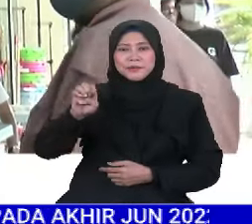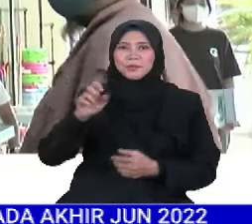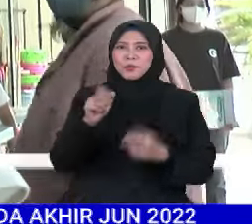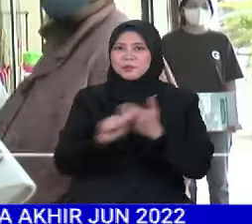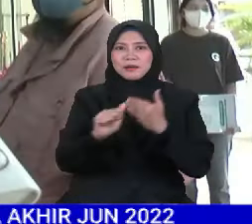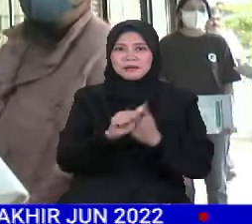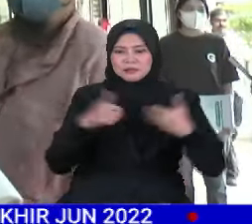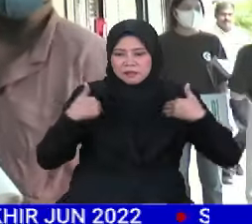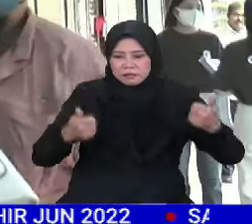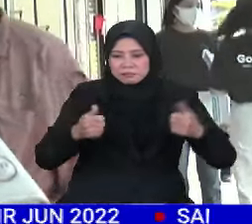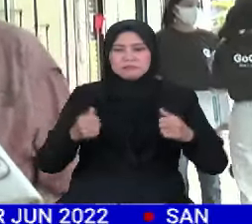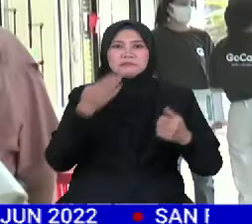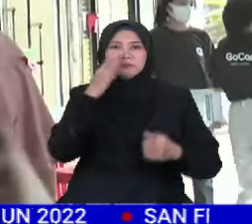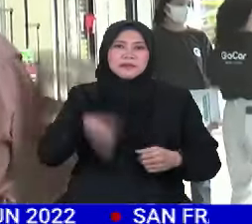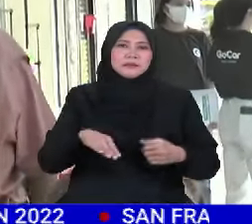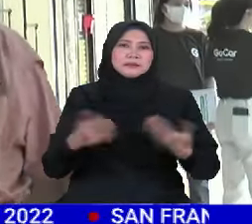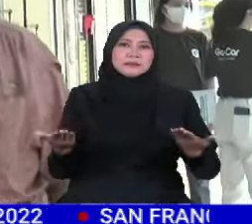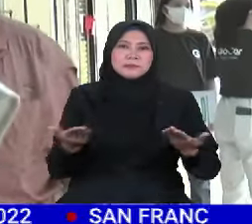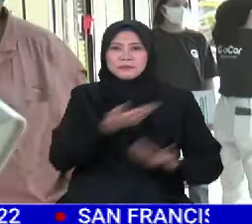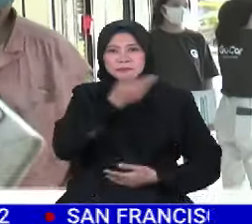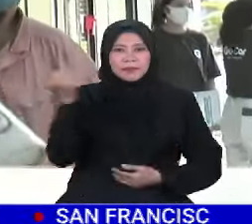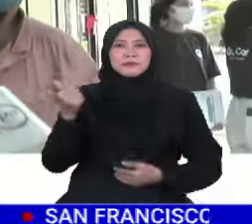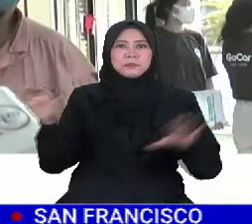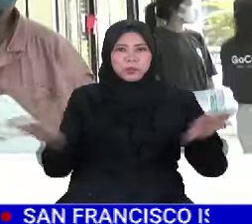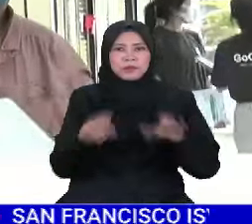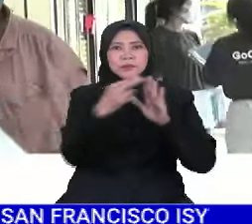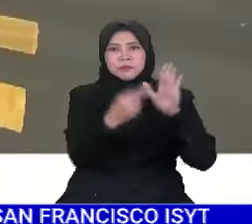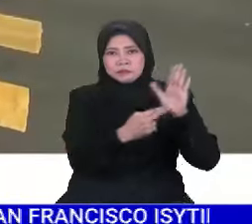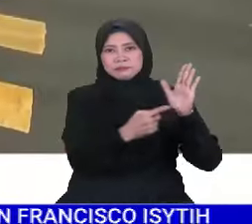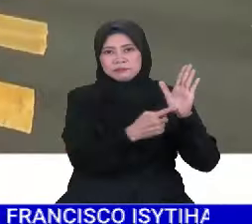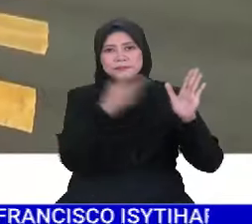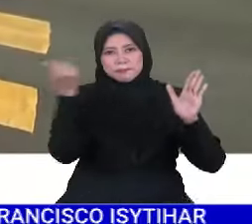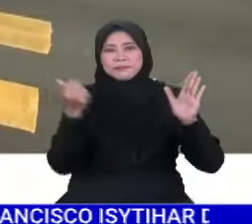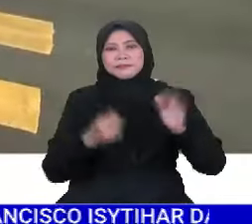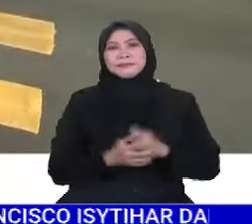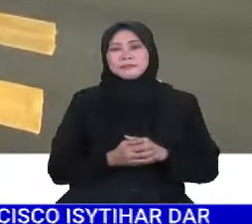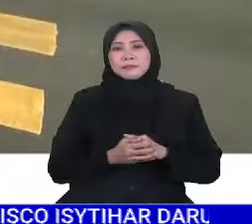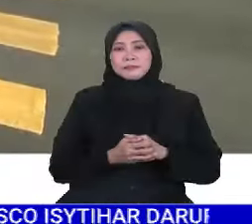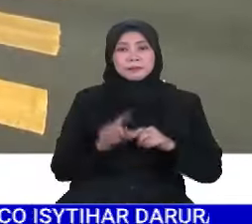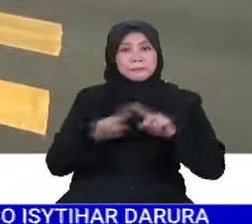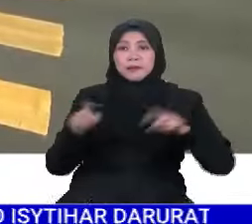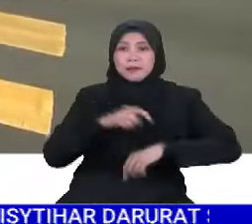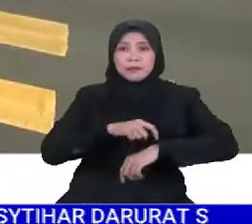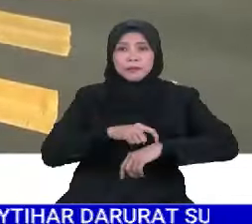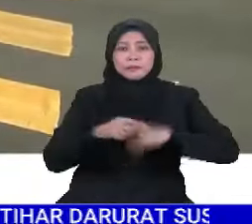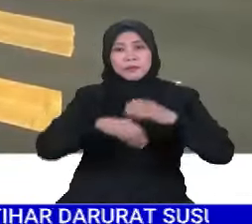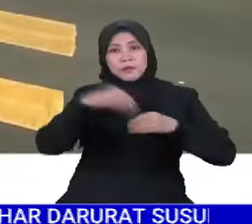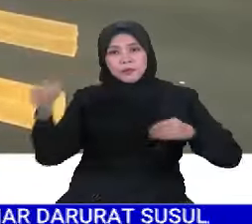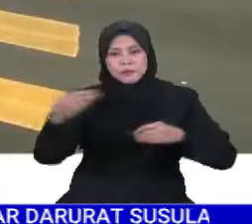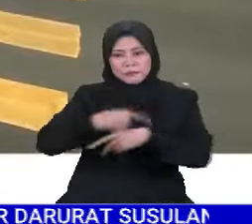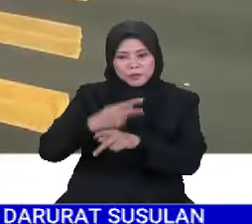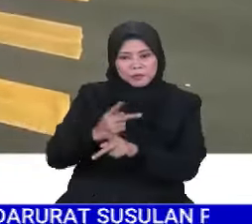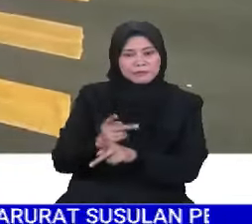kesan buruk dekat orang. So baik diorang laksanakan undang-undang. Namun, buat masa ini, pengeluaran